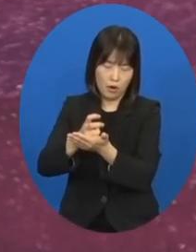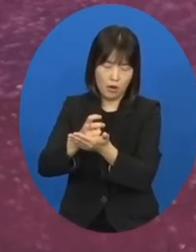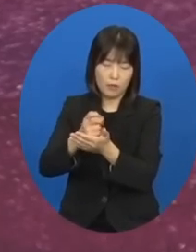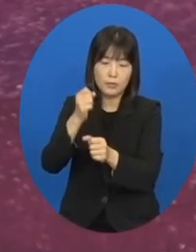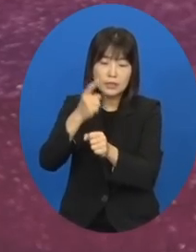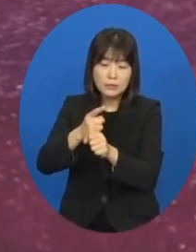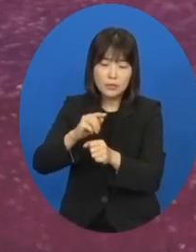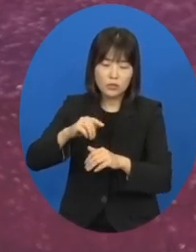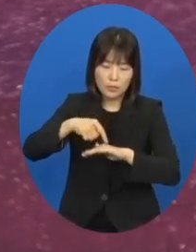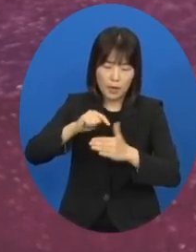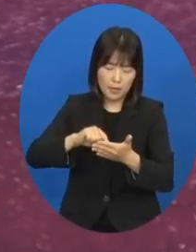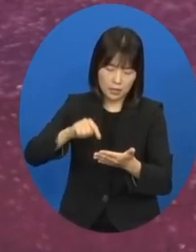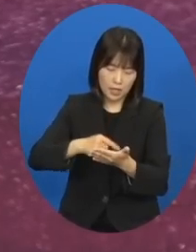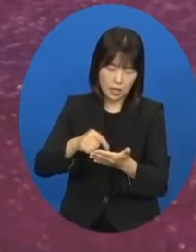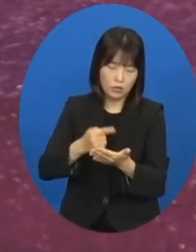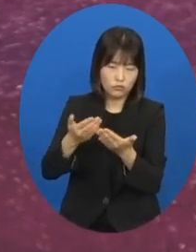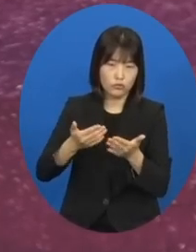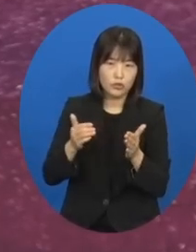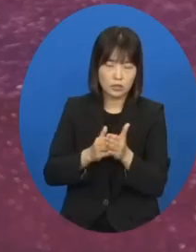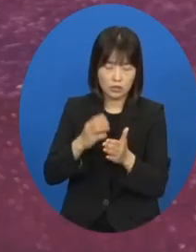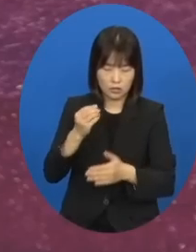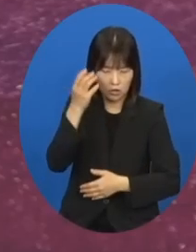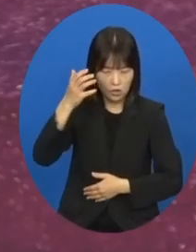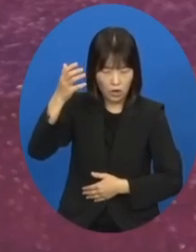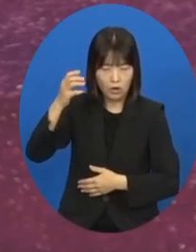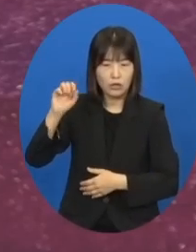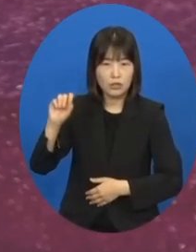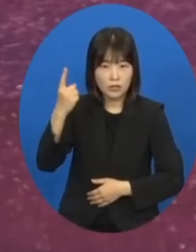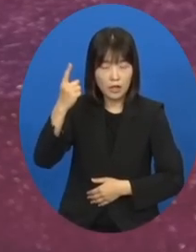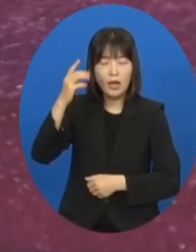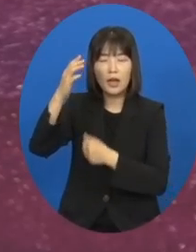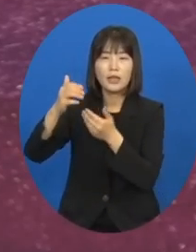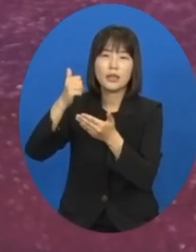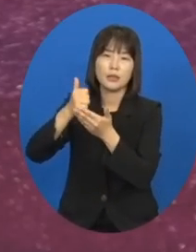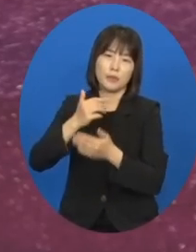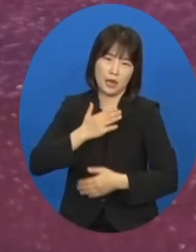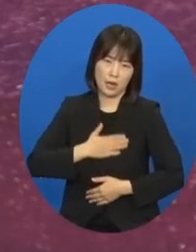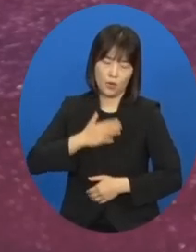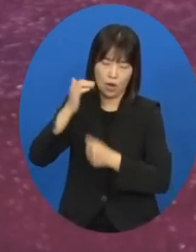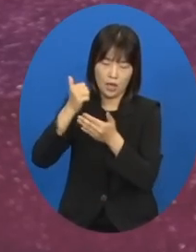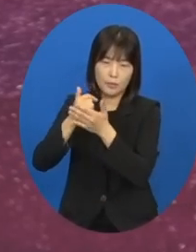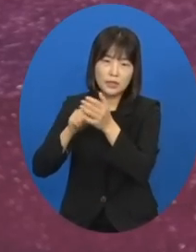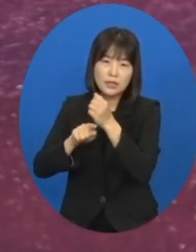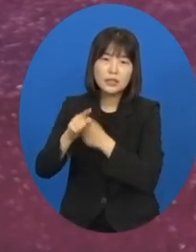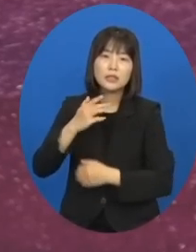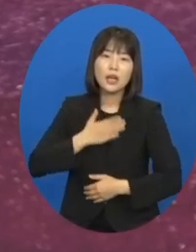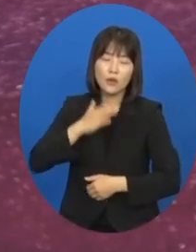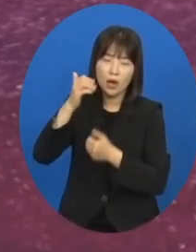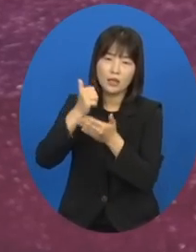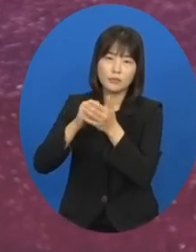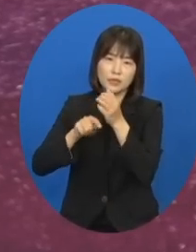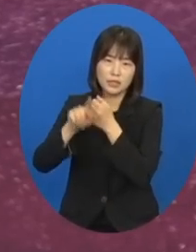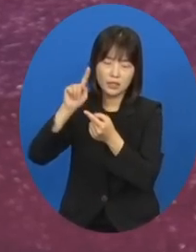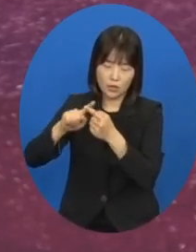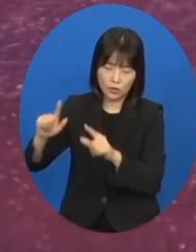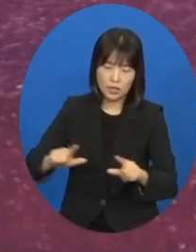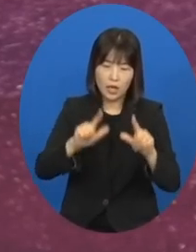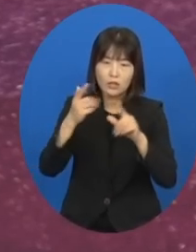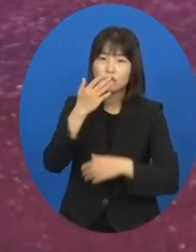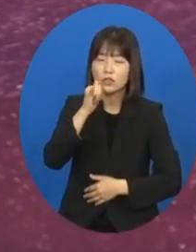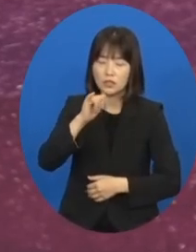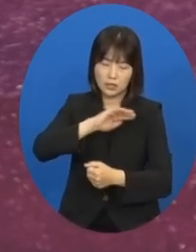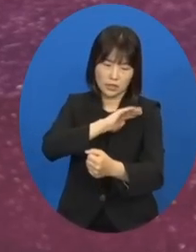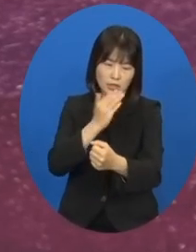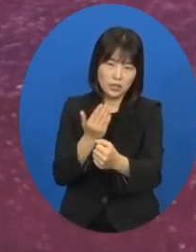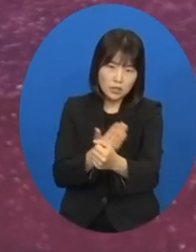주셨어요 성령으로 말미암아 이제는 하나님을 알고 하나님의 뜻을 알고 또한 그 뜻대로 살아갈 수 있는